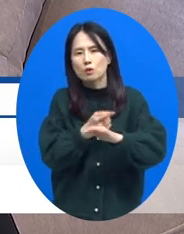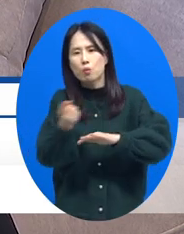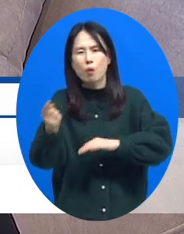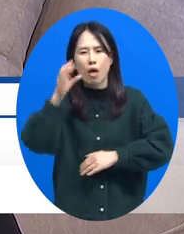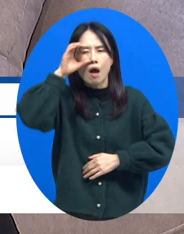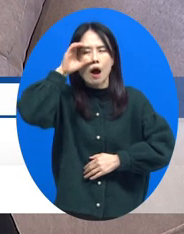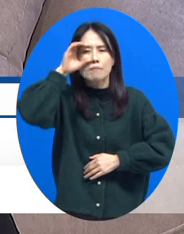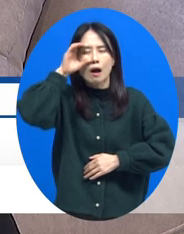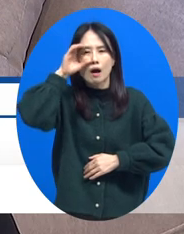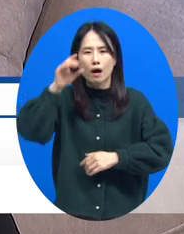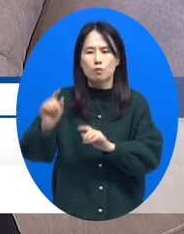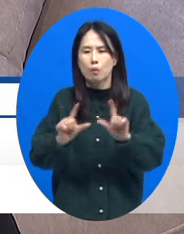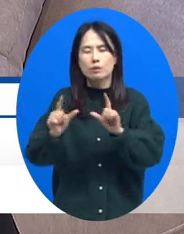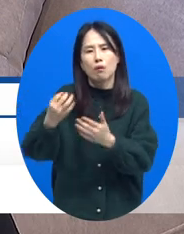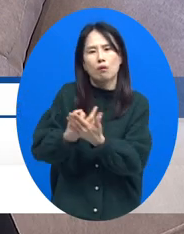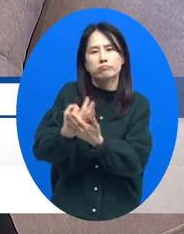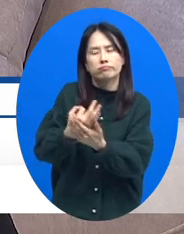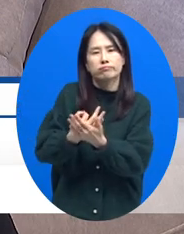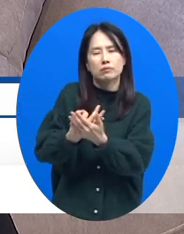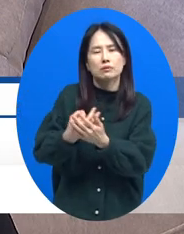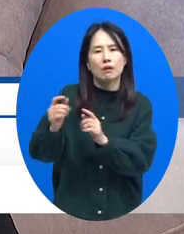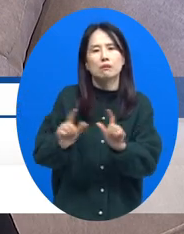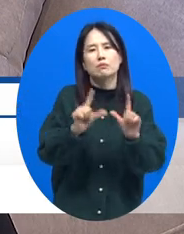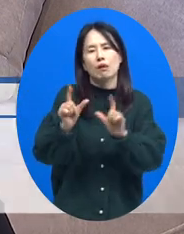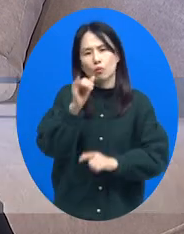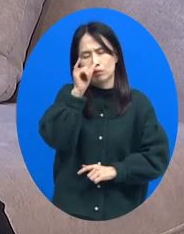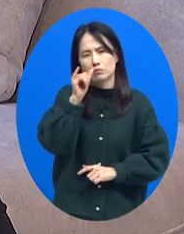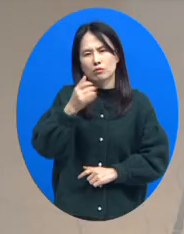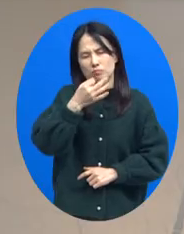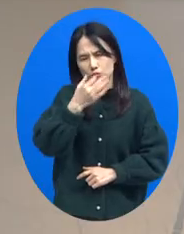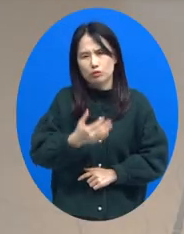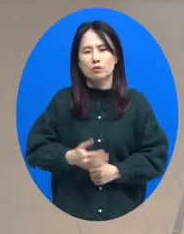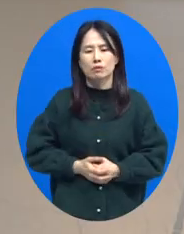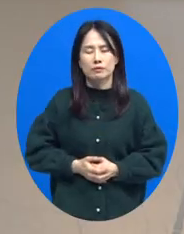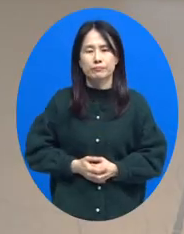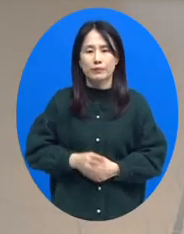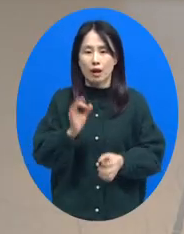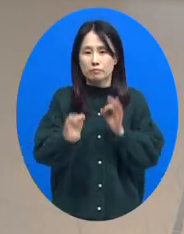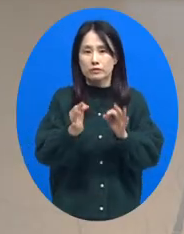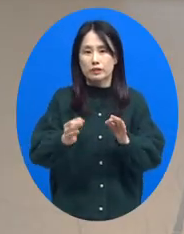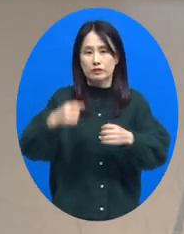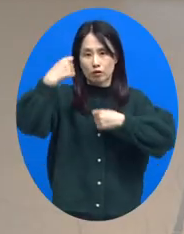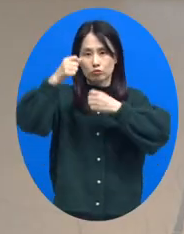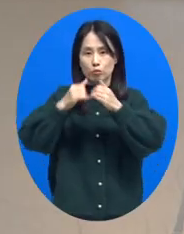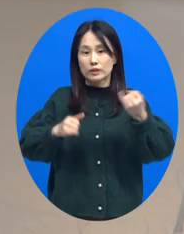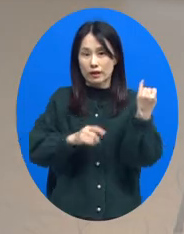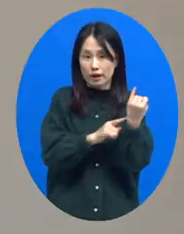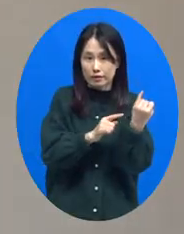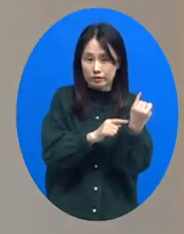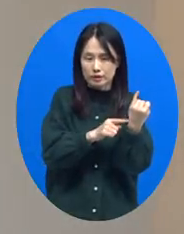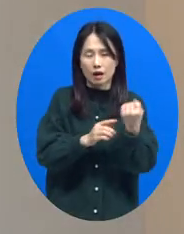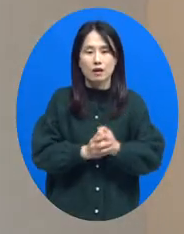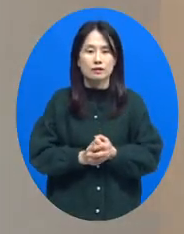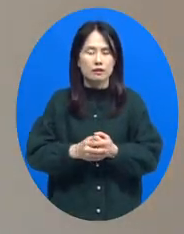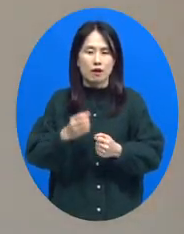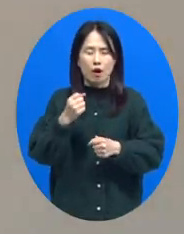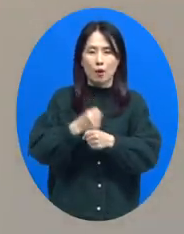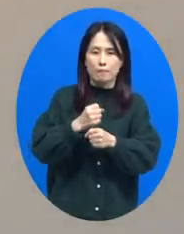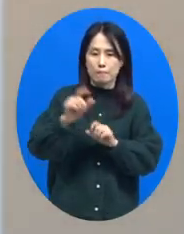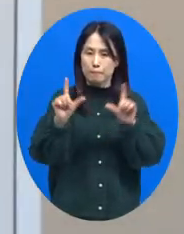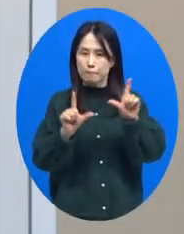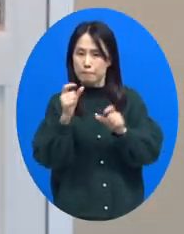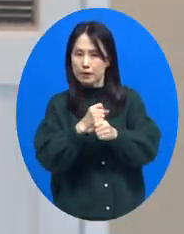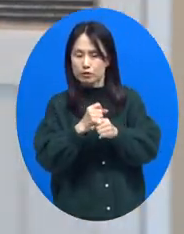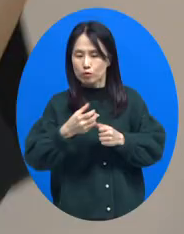웬일로 그렇게 생계를 유지했었던 그런게 좀 힘들었죠 프리랜서 무용가인 신현아 씨는 창작 안무를